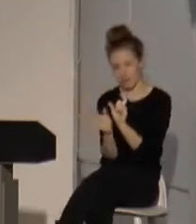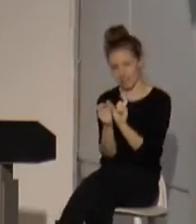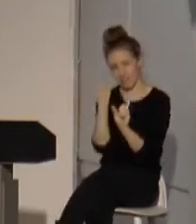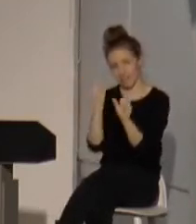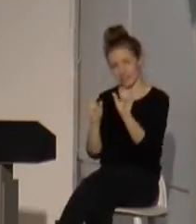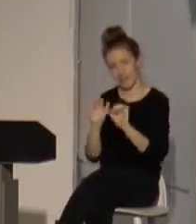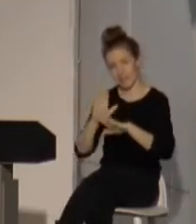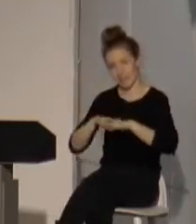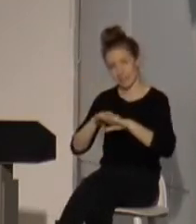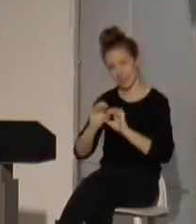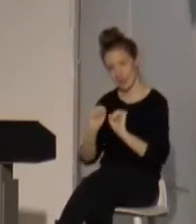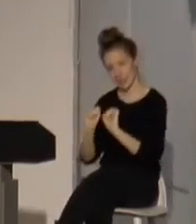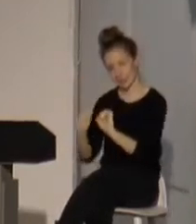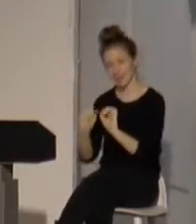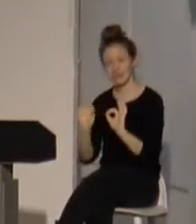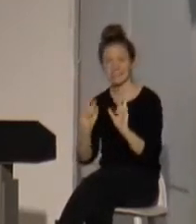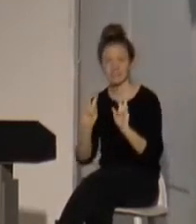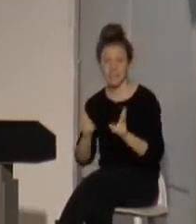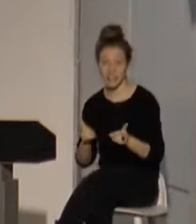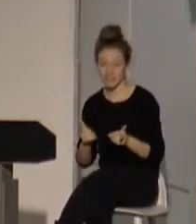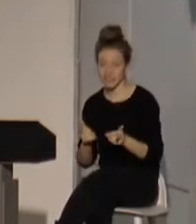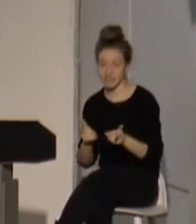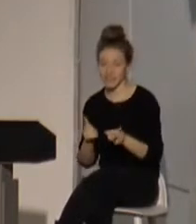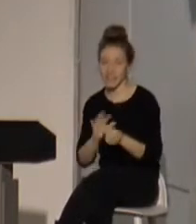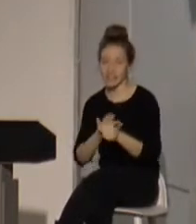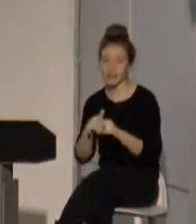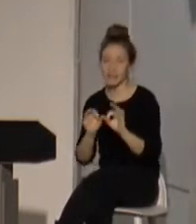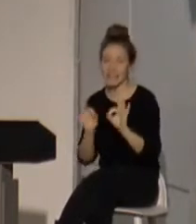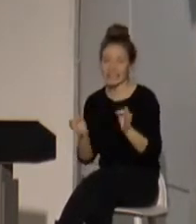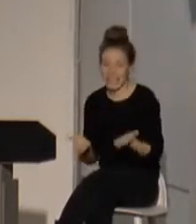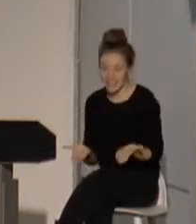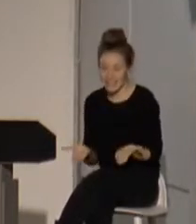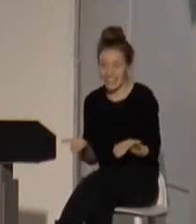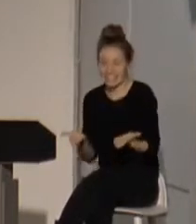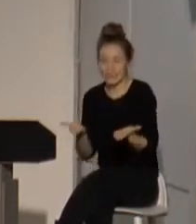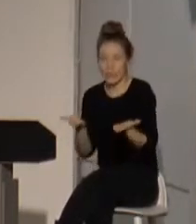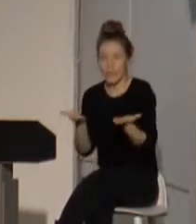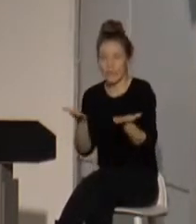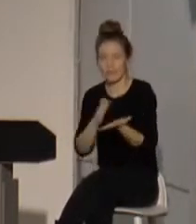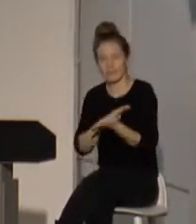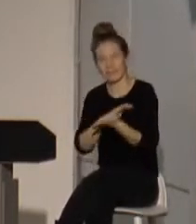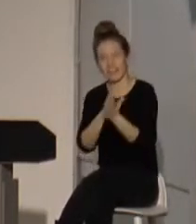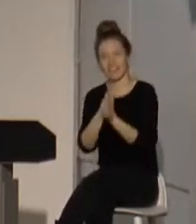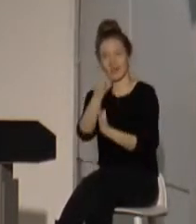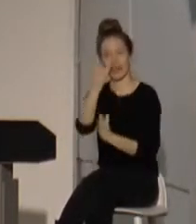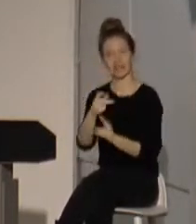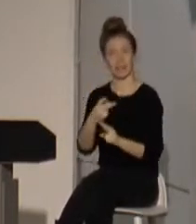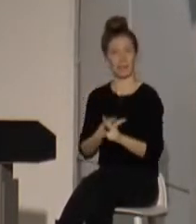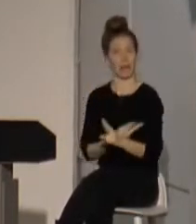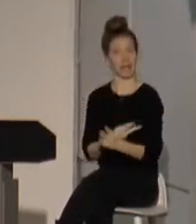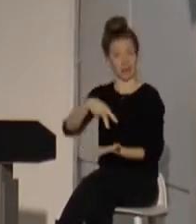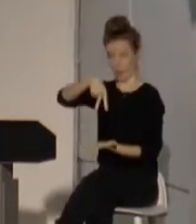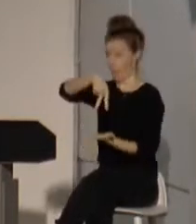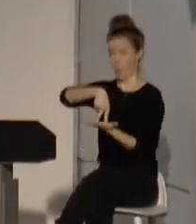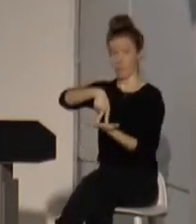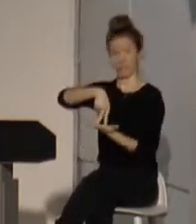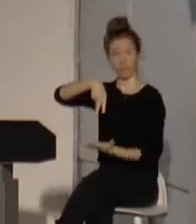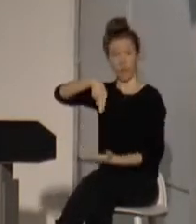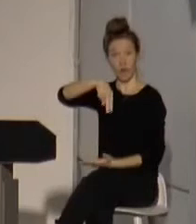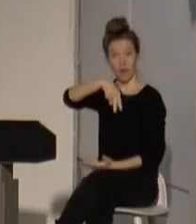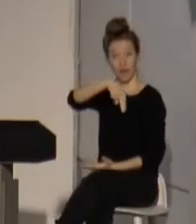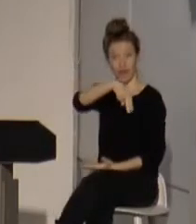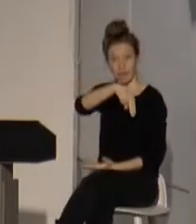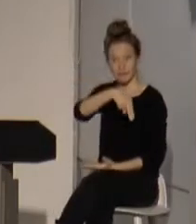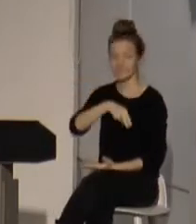להתחיל ולאפשר לבן אדם בכיסא גלגלים להתחיל ולהתרומם ולהפוך להיות אדם רגיל, אדם עומד, אדם הולך.